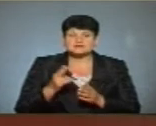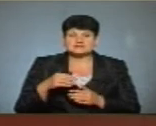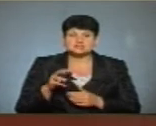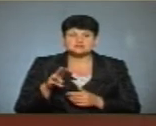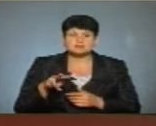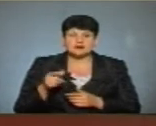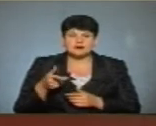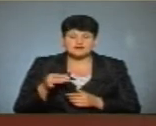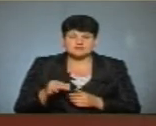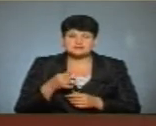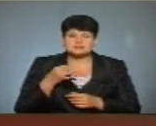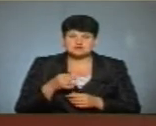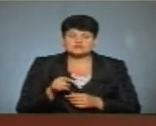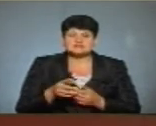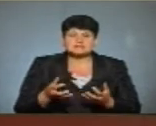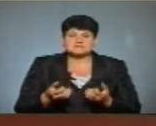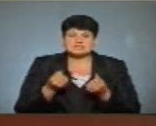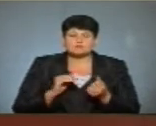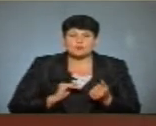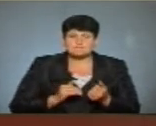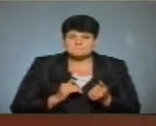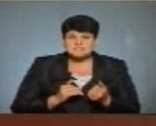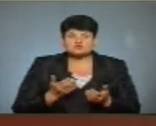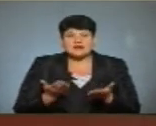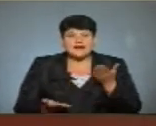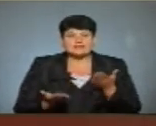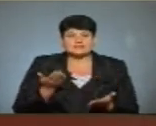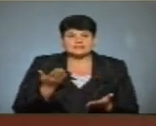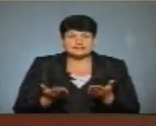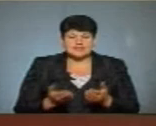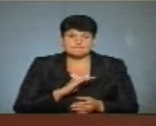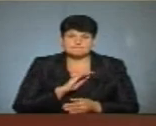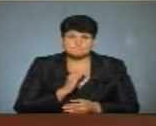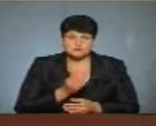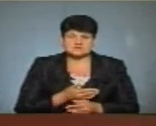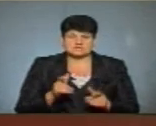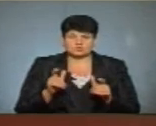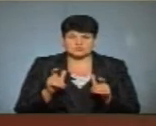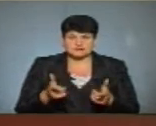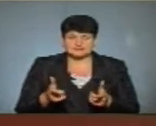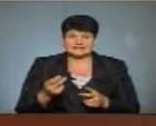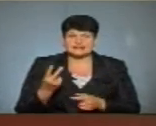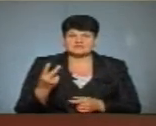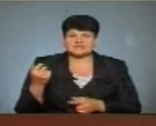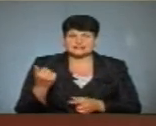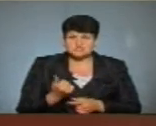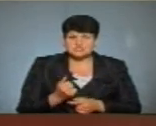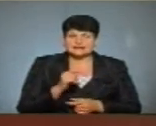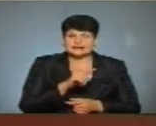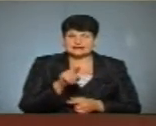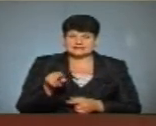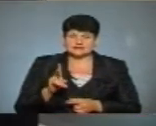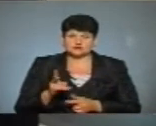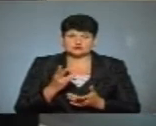що він за підтримку бізнесу, але посилюють карантин на 2 тижні для тих, хто